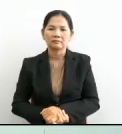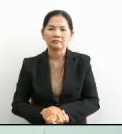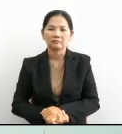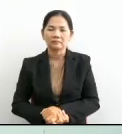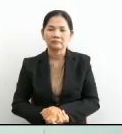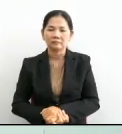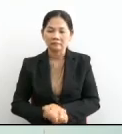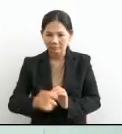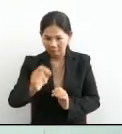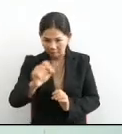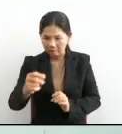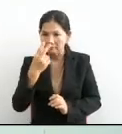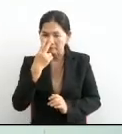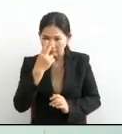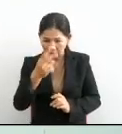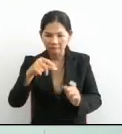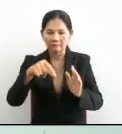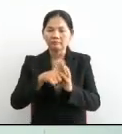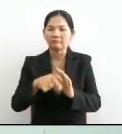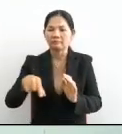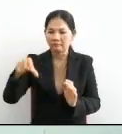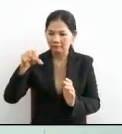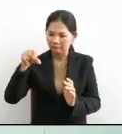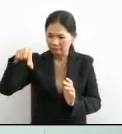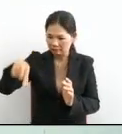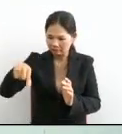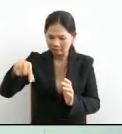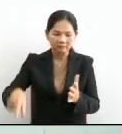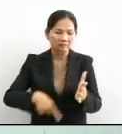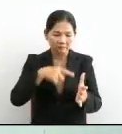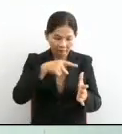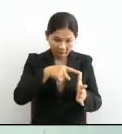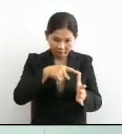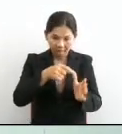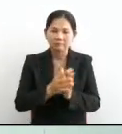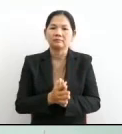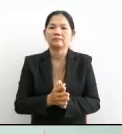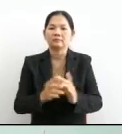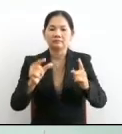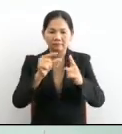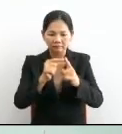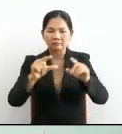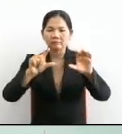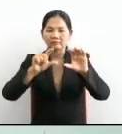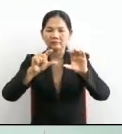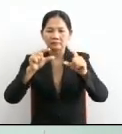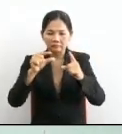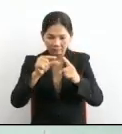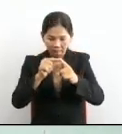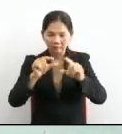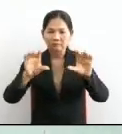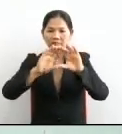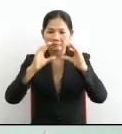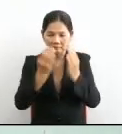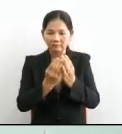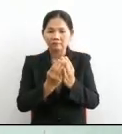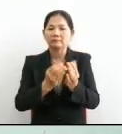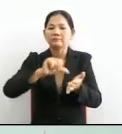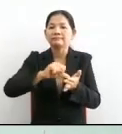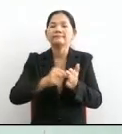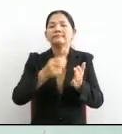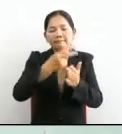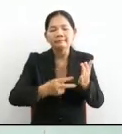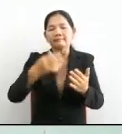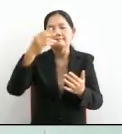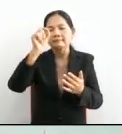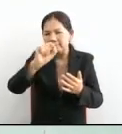chà chẳng con sẽ xe máu cá chà con sẽ xe bạn đôi mặt đất hai thân áp bịa chìa với miên này thả đôi mặt đất nhỉ miên này thả đôi mặt đất